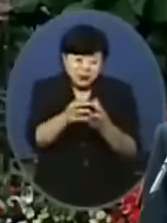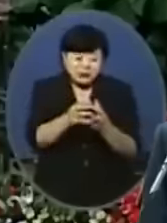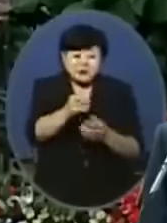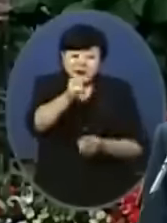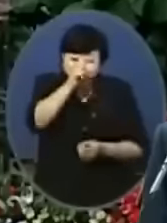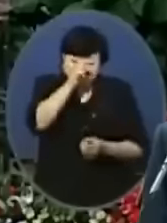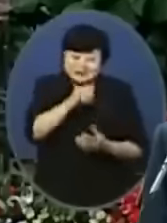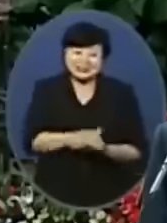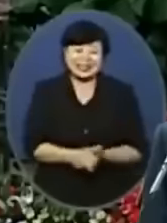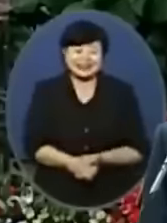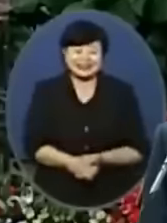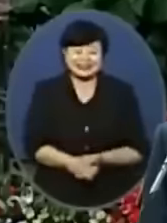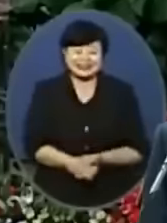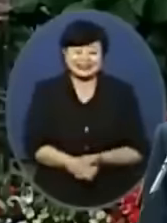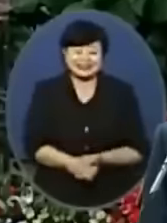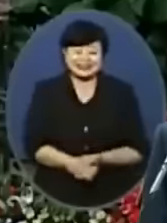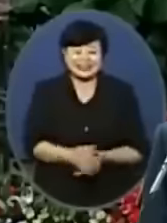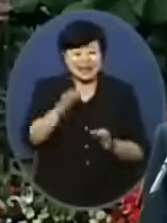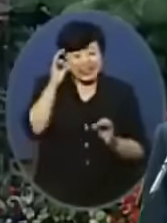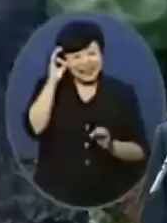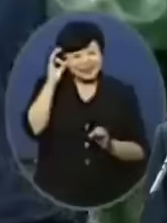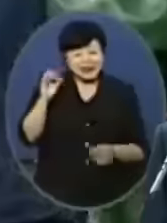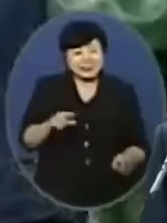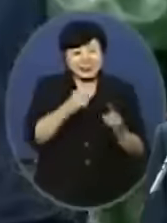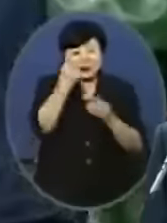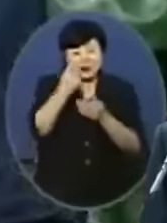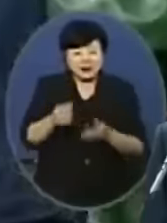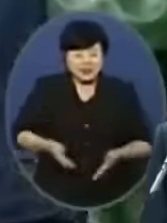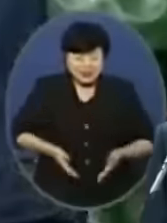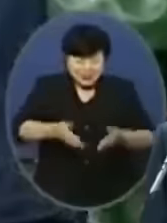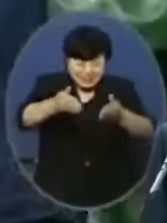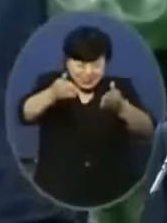없습니다. 저는 가만히 살아온 길을